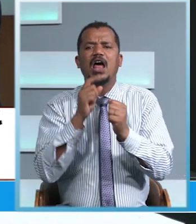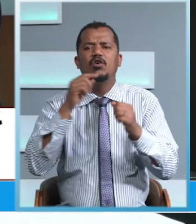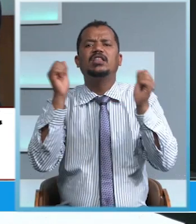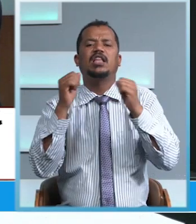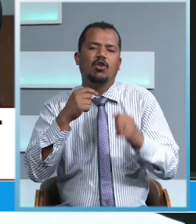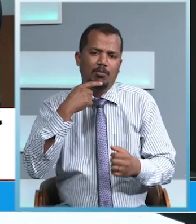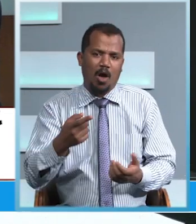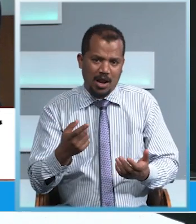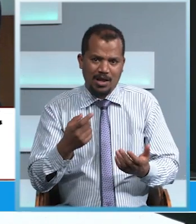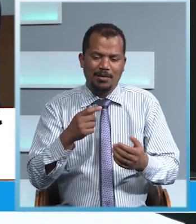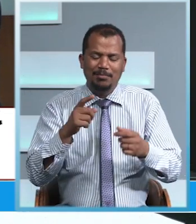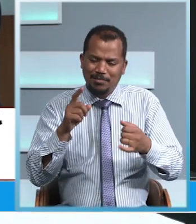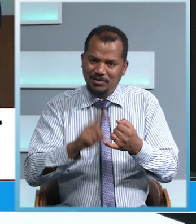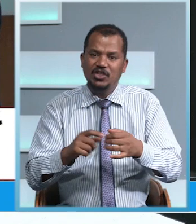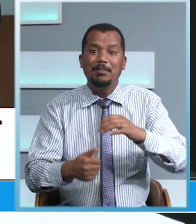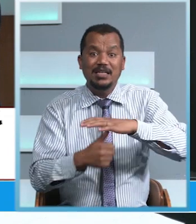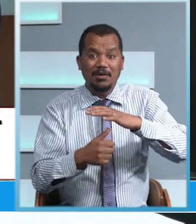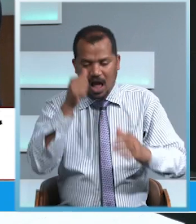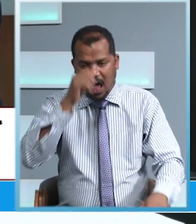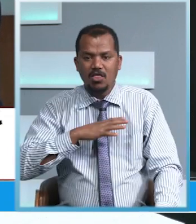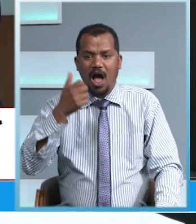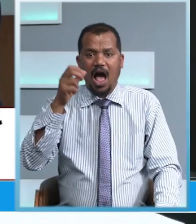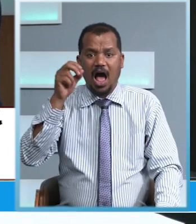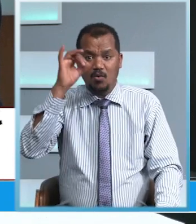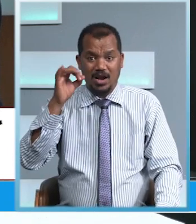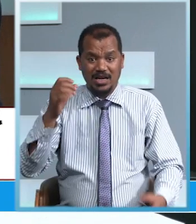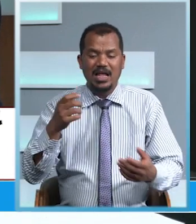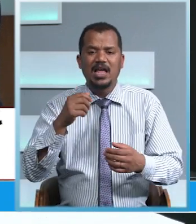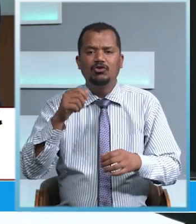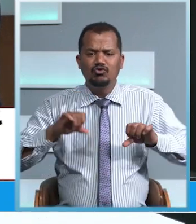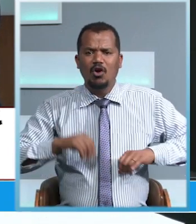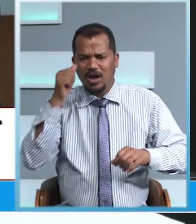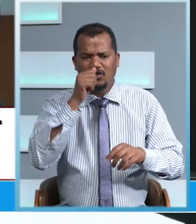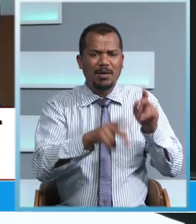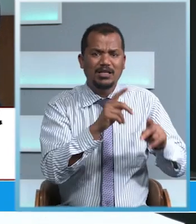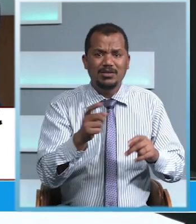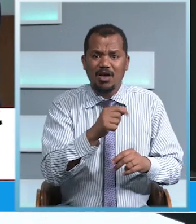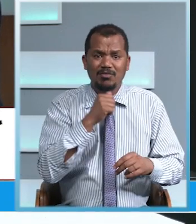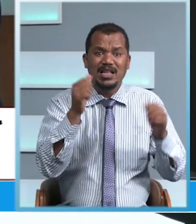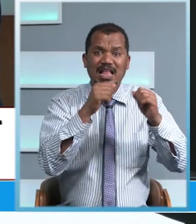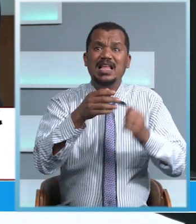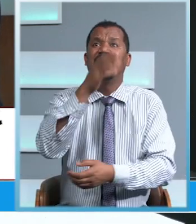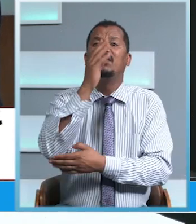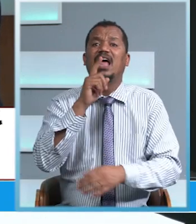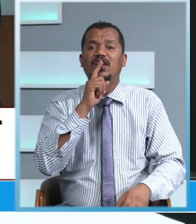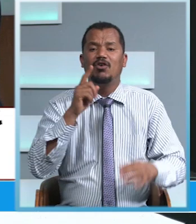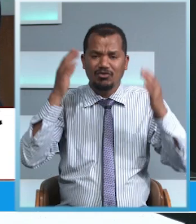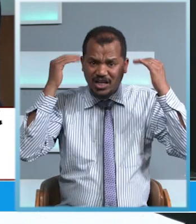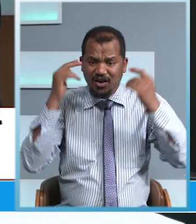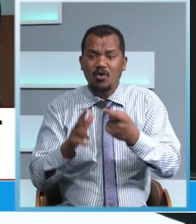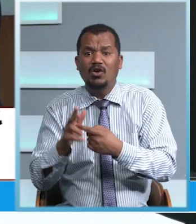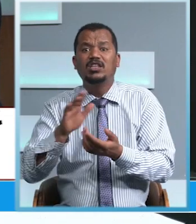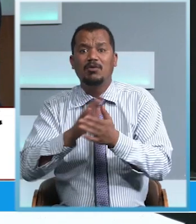ጋር ነውም ሲሉ ተናግሯል በመጨረሻም ሩሰ መስተዳደሩ አቶ አወል አርባ ጁንታው ከኢትዮጵያ ህዝብ ብቻም ሳይሆን የተጣለው ከፈጣሪም